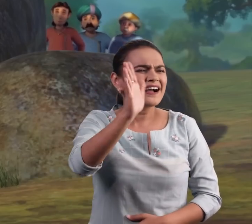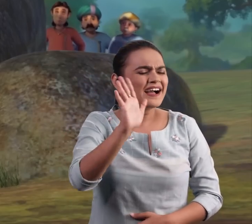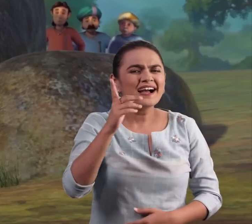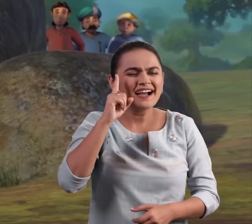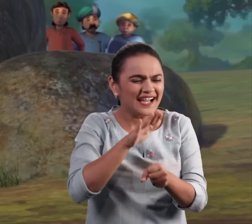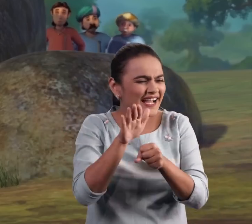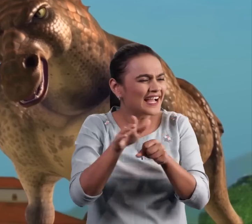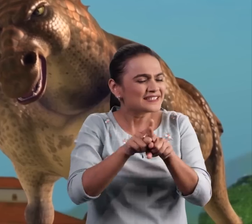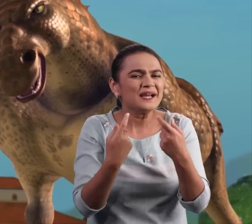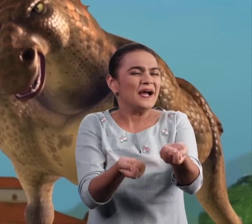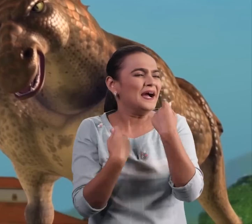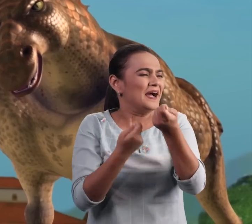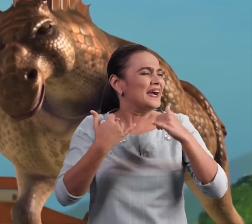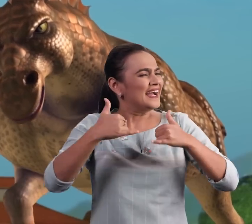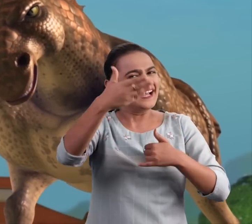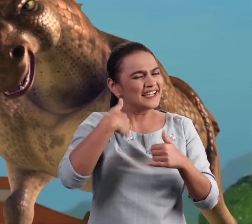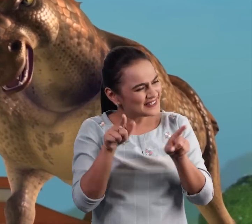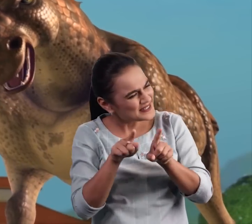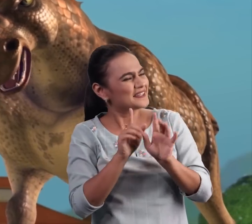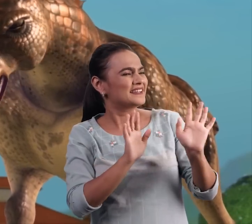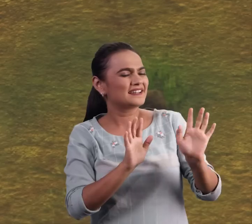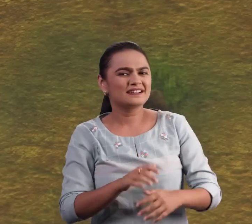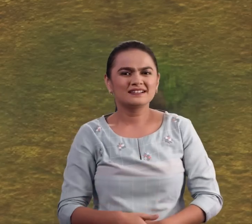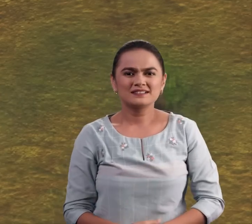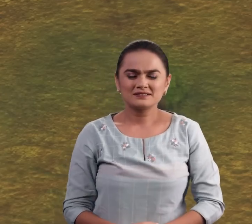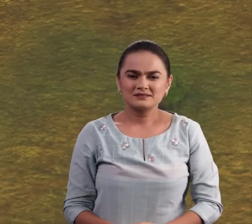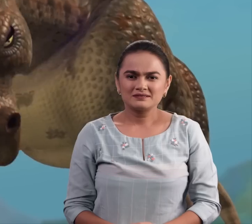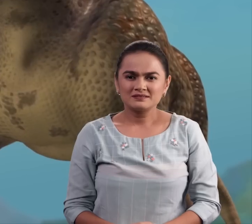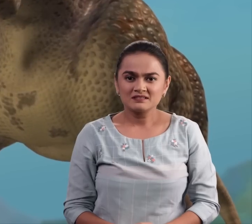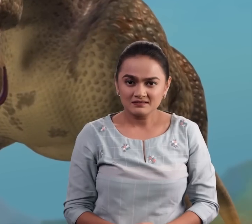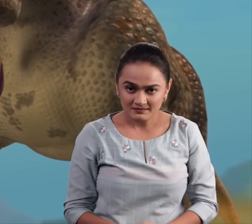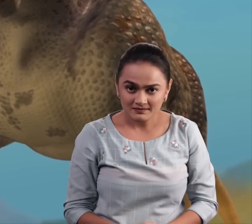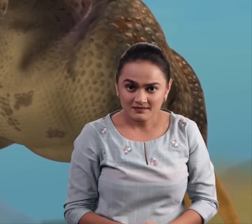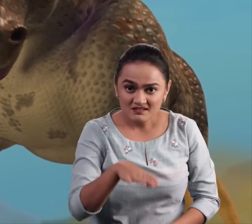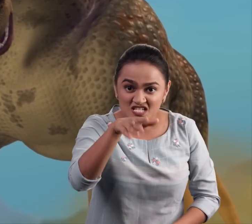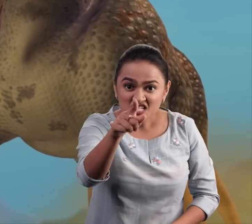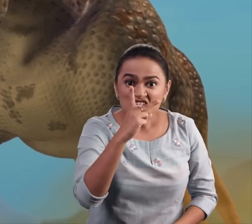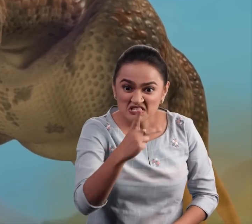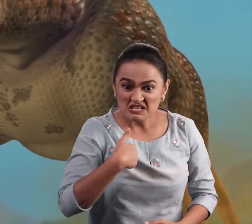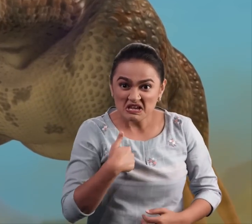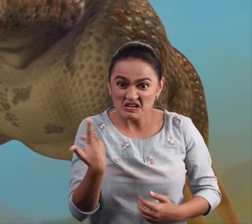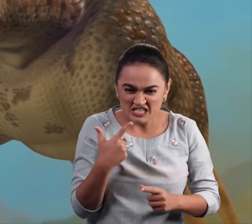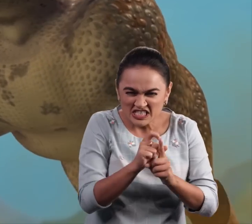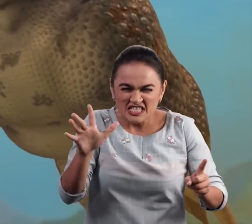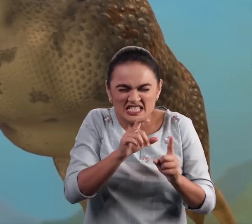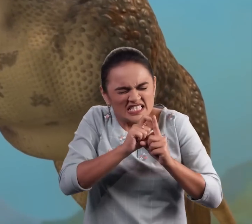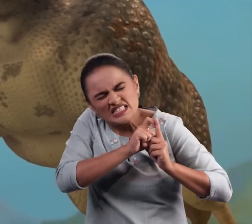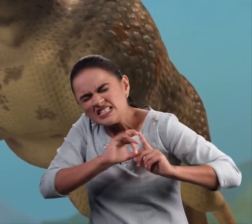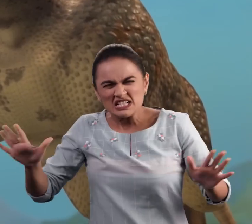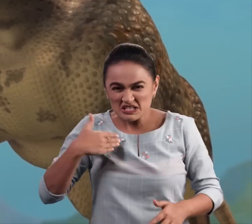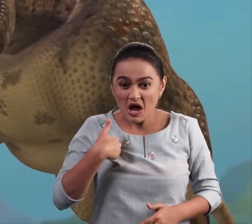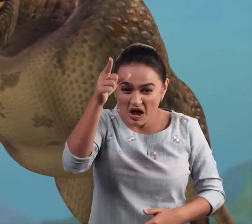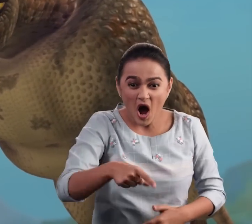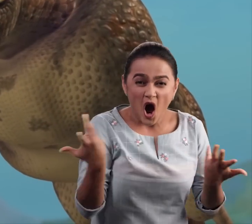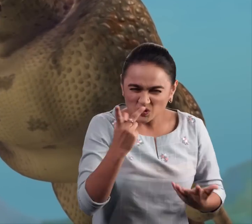केशी बिल्कुल हमारे खेलने वाले काठी के घोड़ों जैसा है। अब देखेगा तो कि मैं कितना खतरनाक हूँ